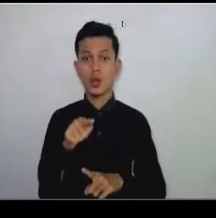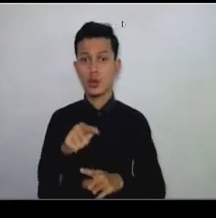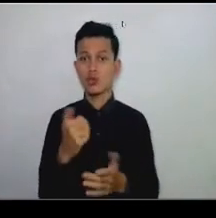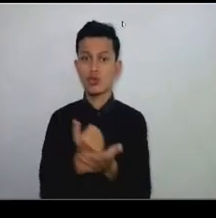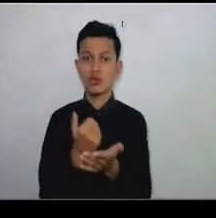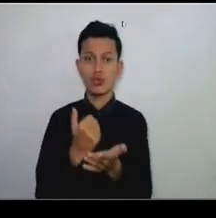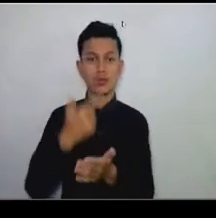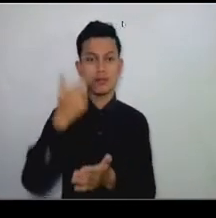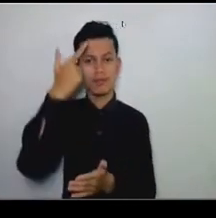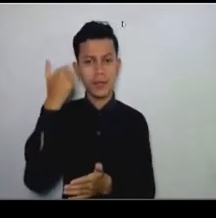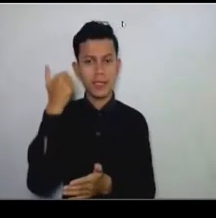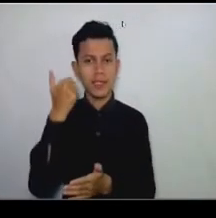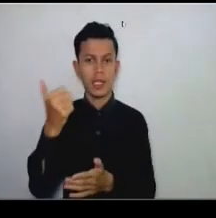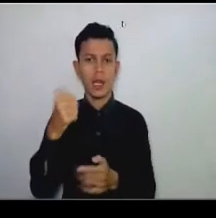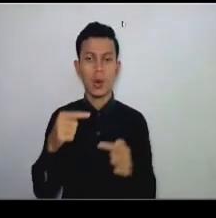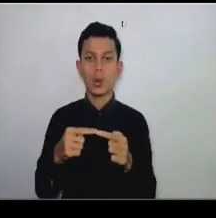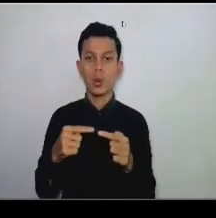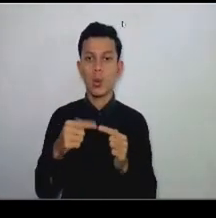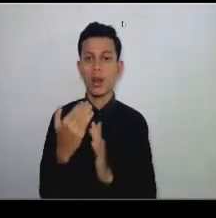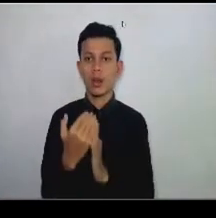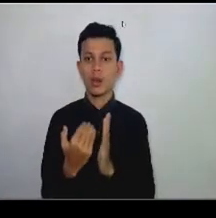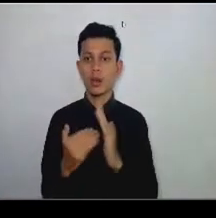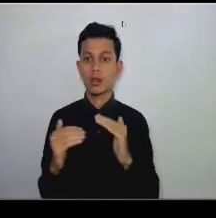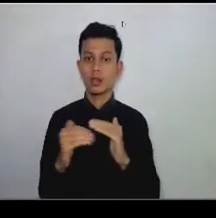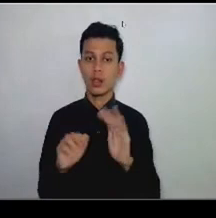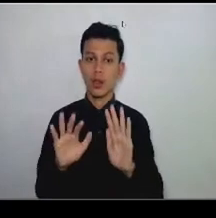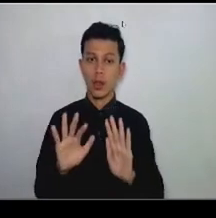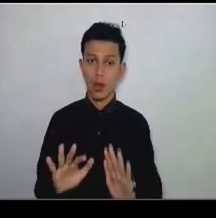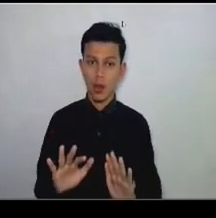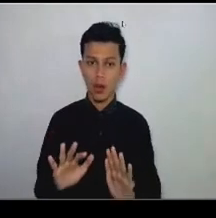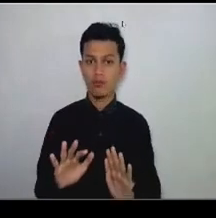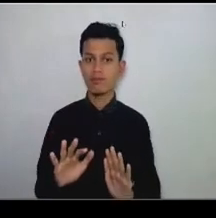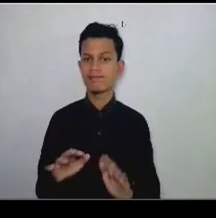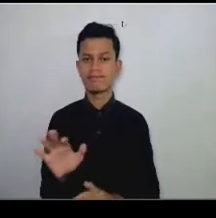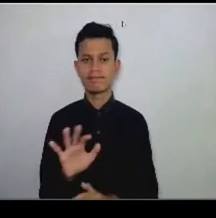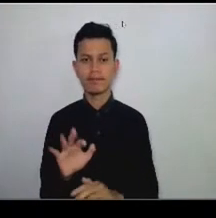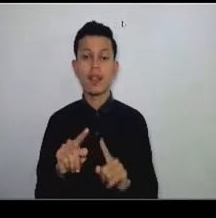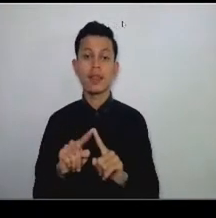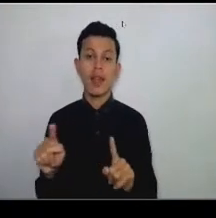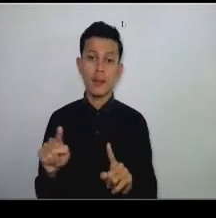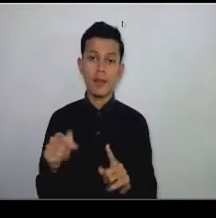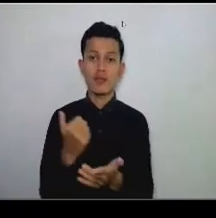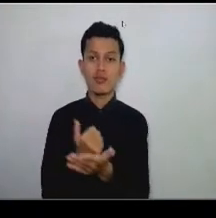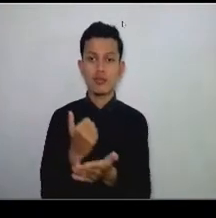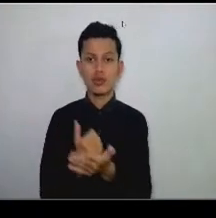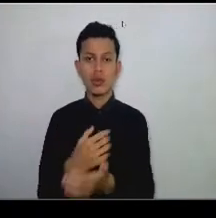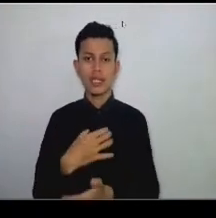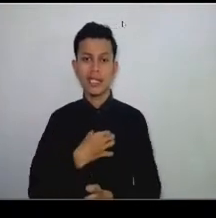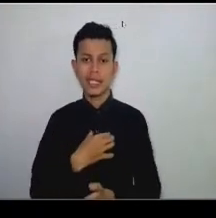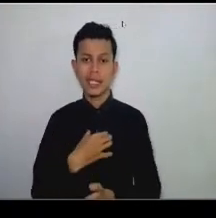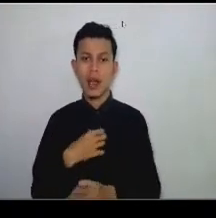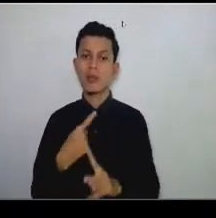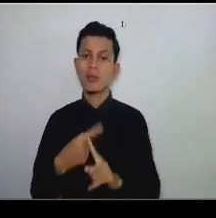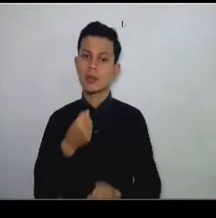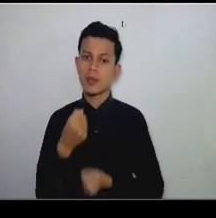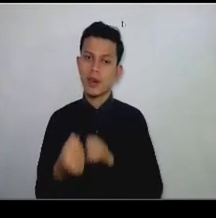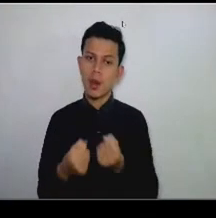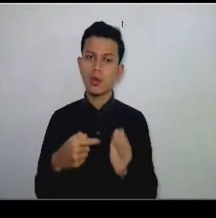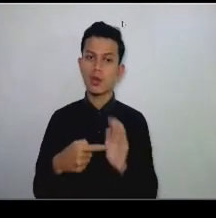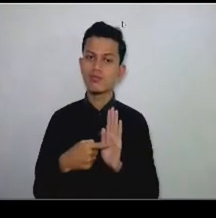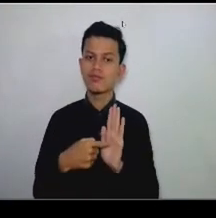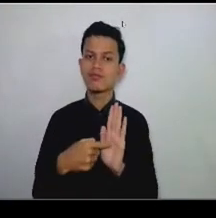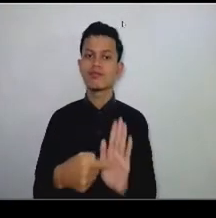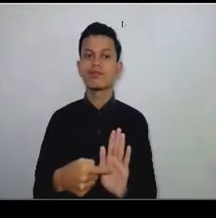mumpuni dalam penguasaan konstitusi dan ketatanegaraan melainkan juga benar-benar sikap dan perilakunya